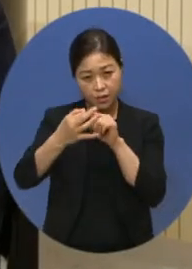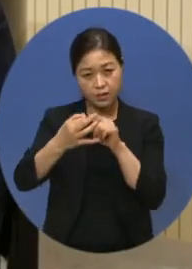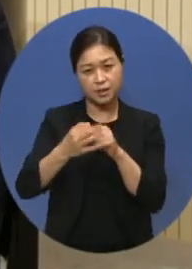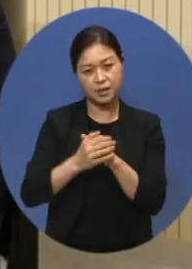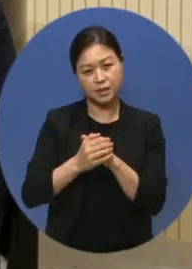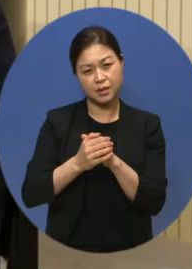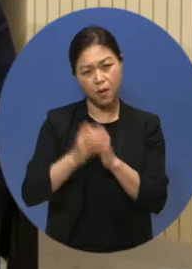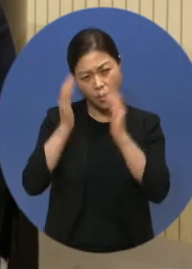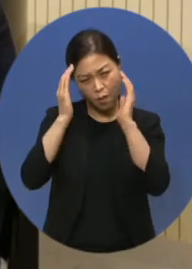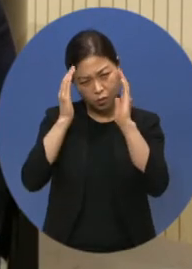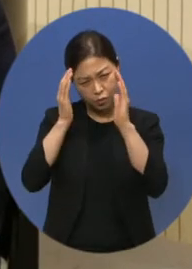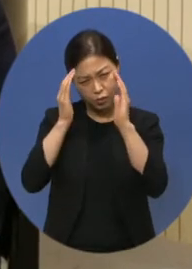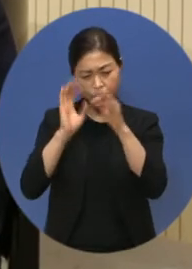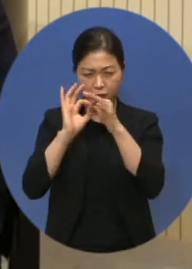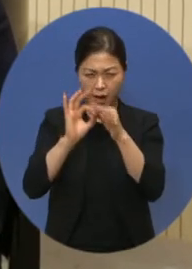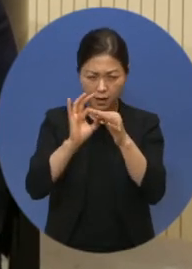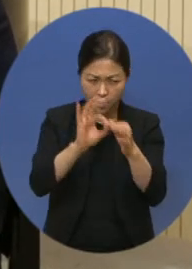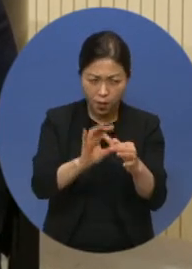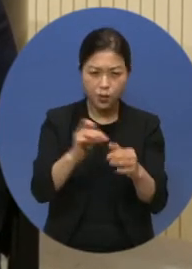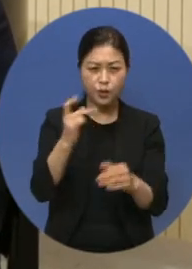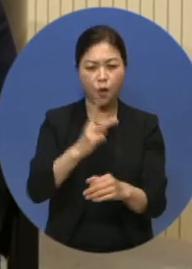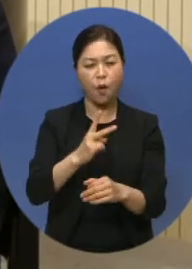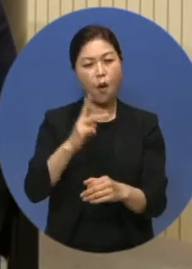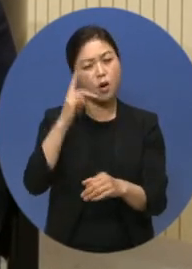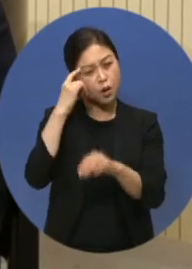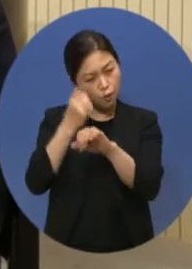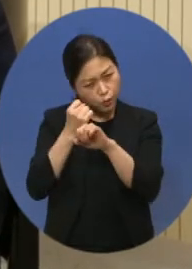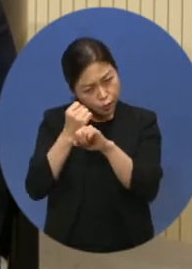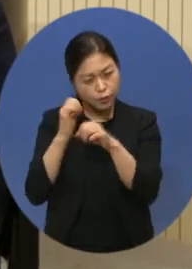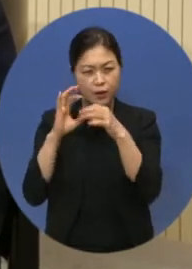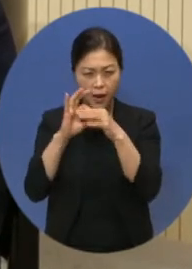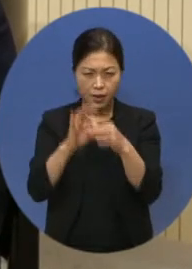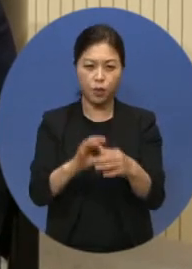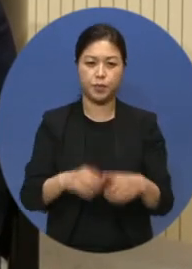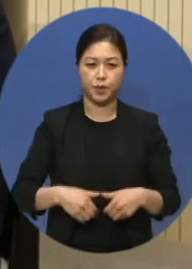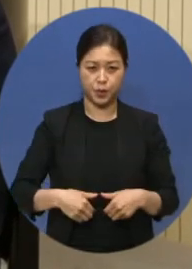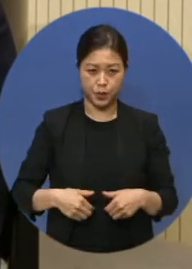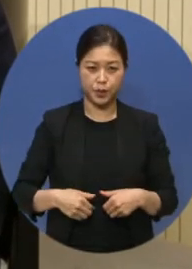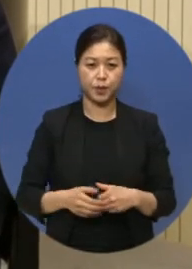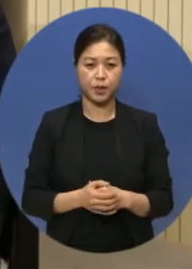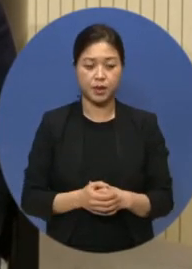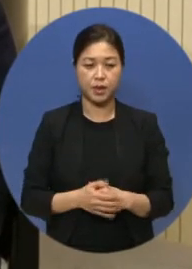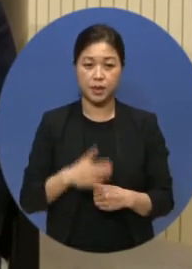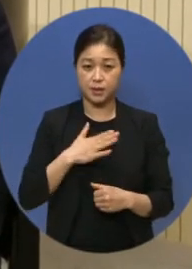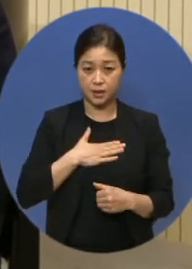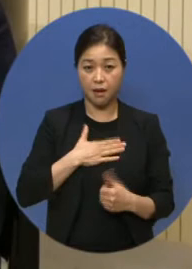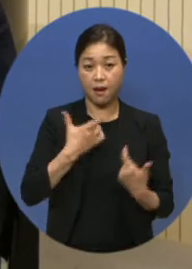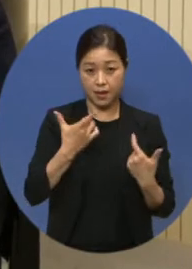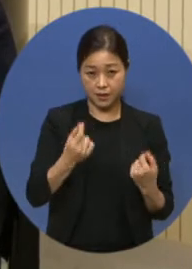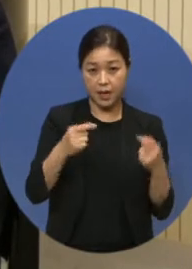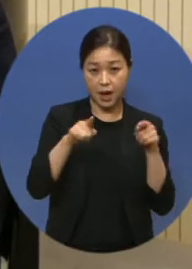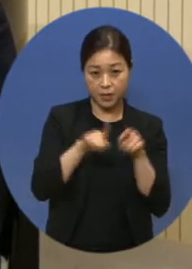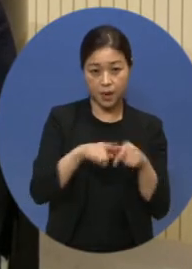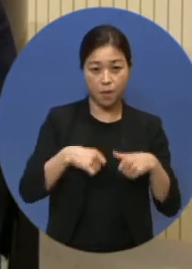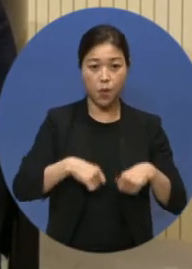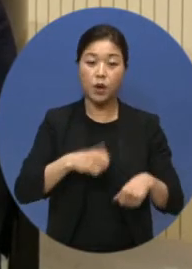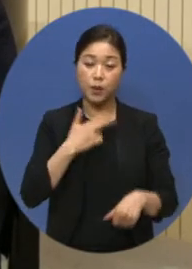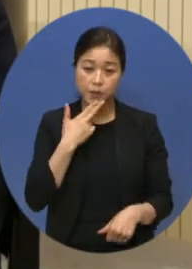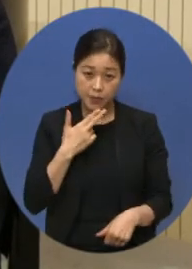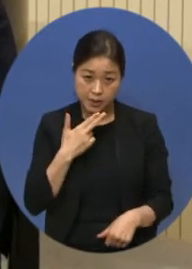공부, 예, 또 계속적인 연구가 필요하기 때문에 저와 함께 끝까지 포기하지